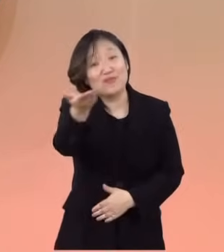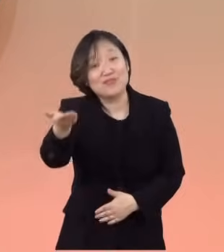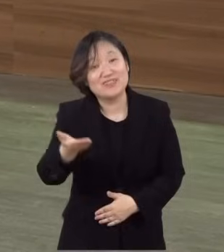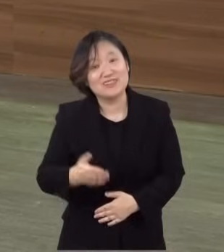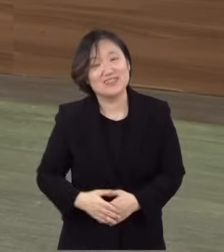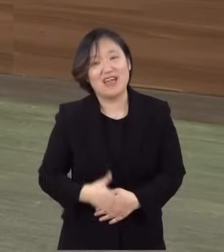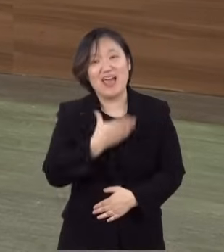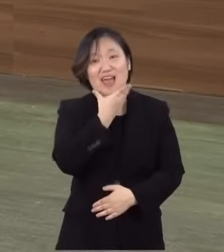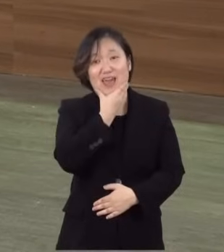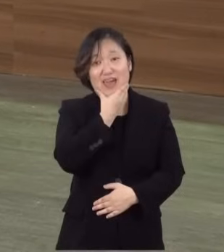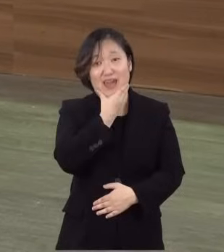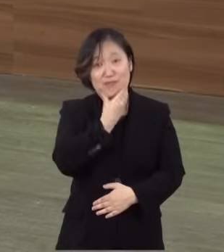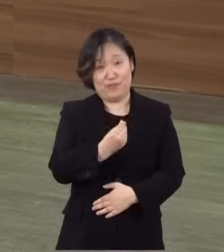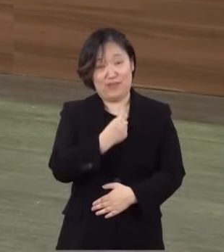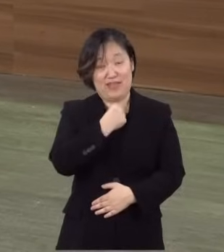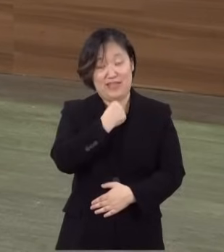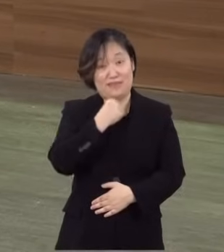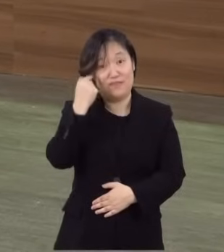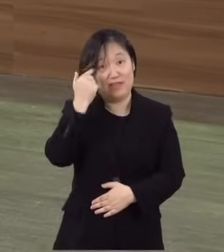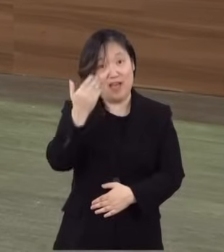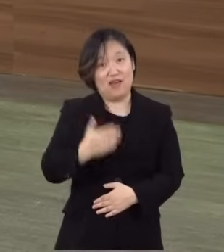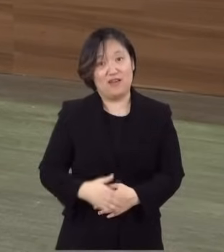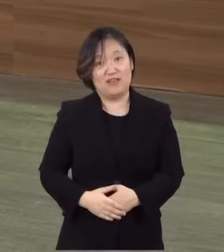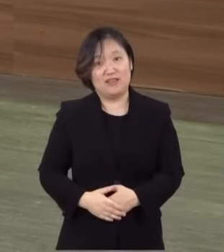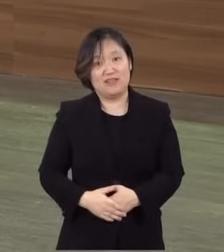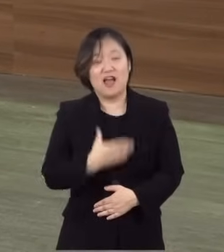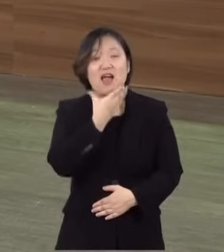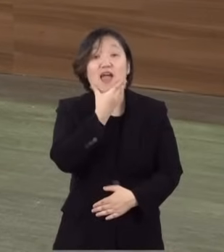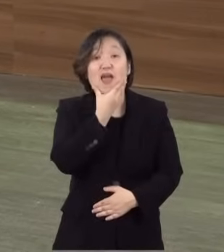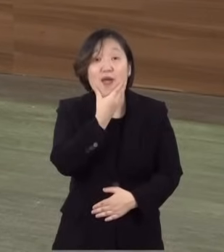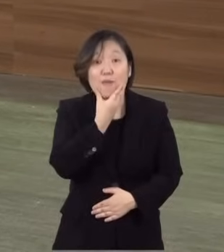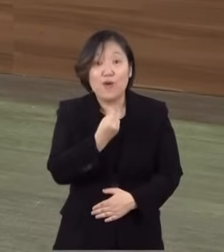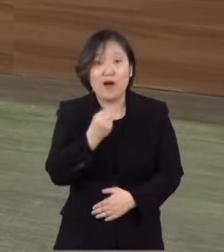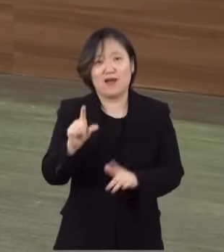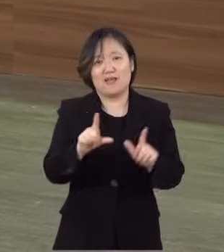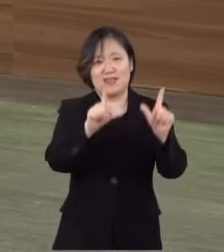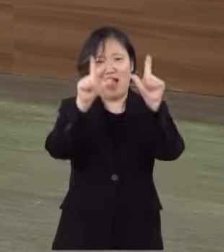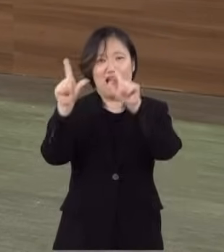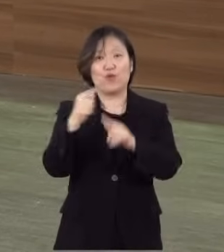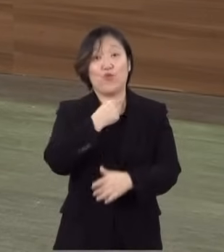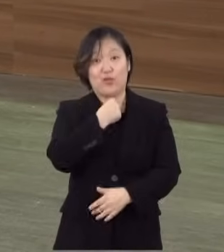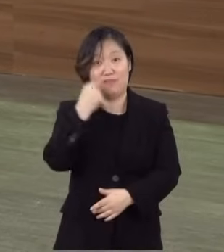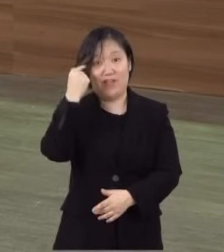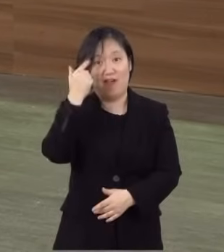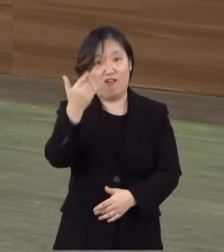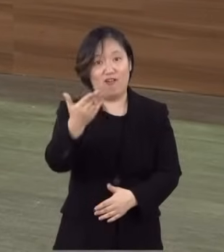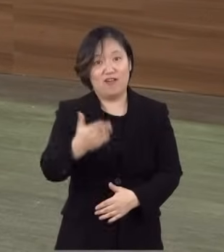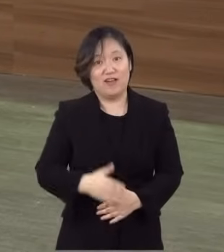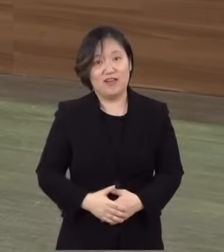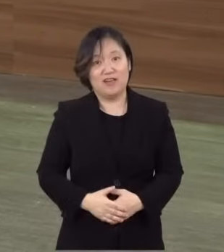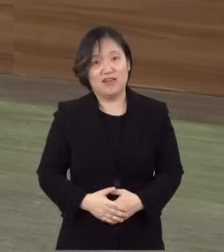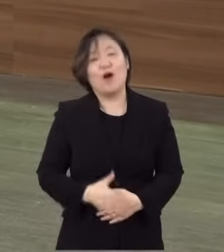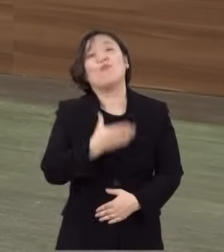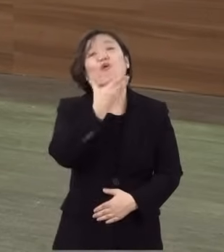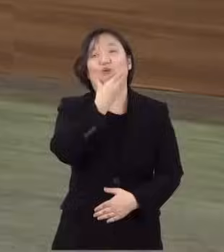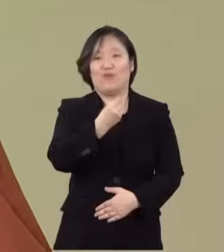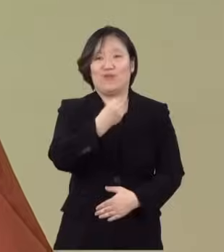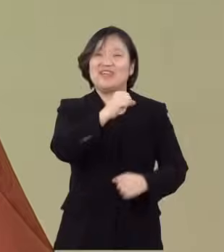것입니다 여러분 행복해지고 싶습니까 행복한 삶을 창조하고